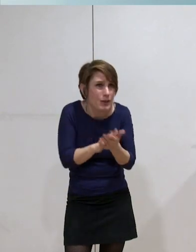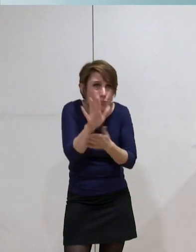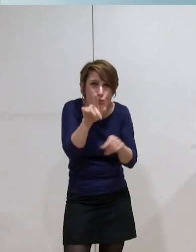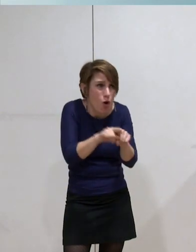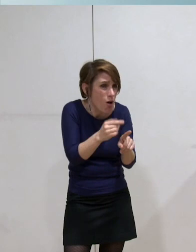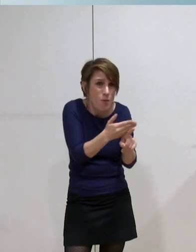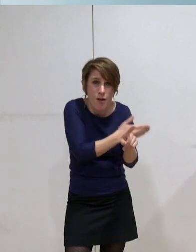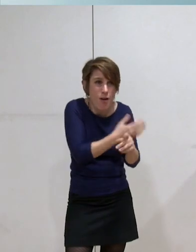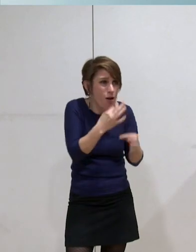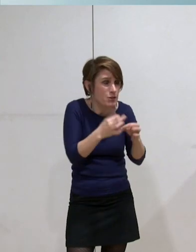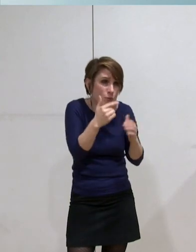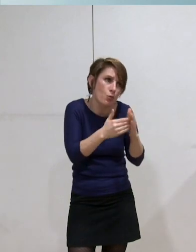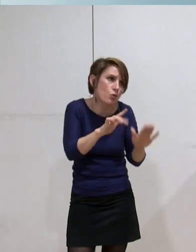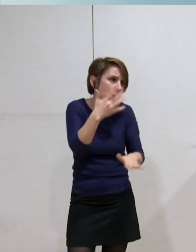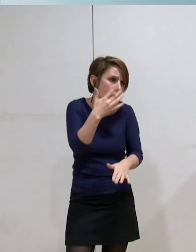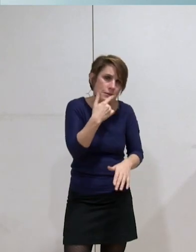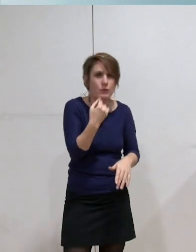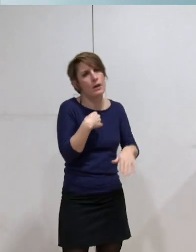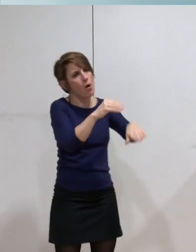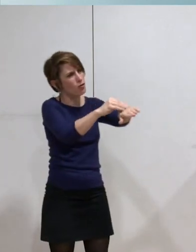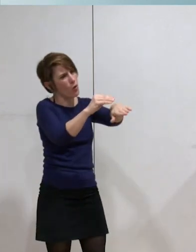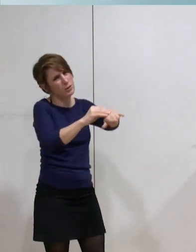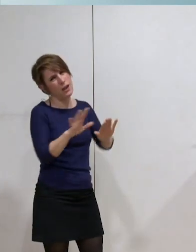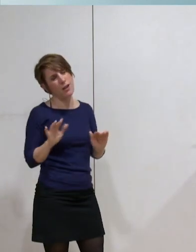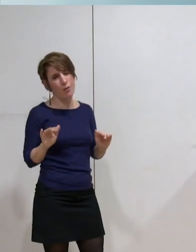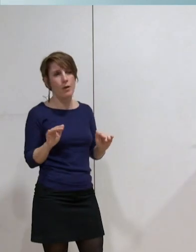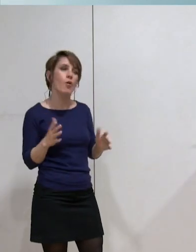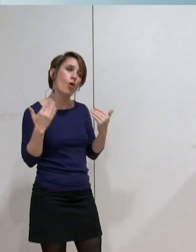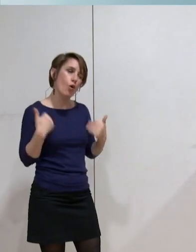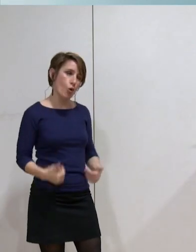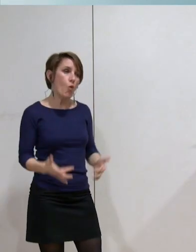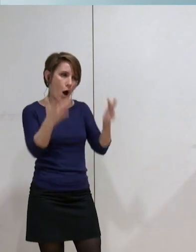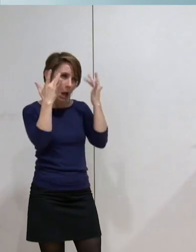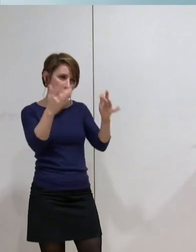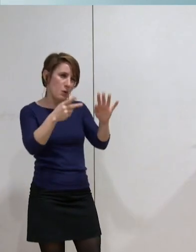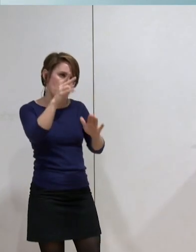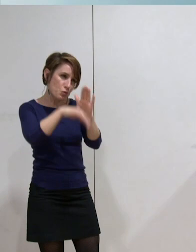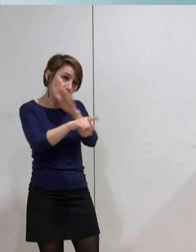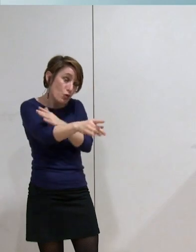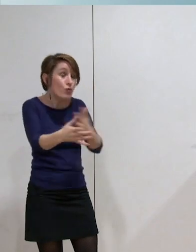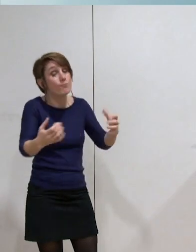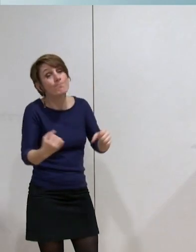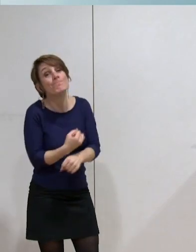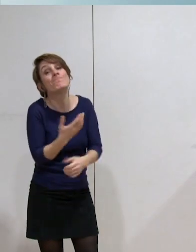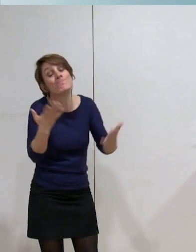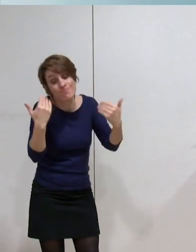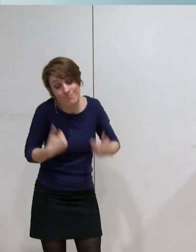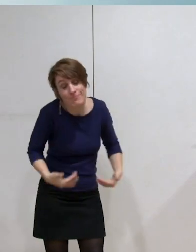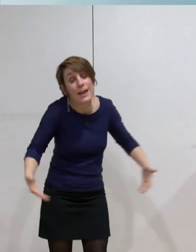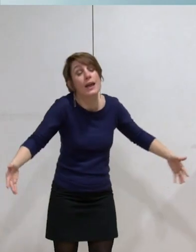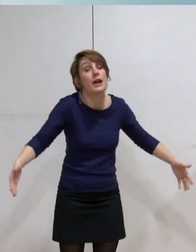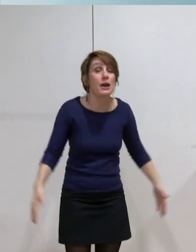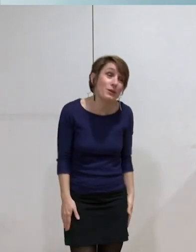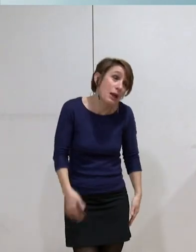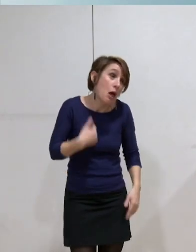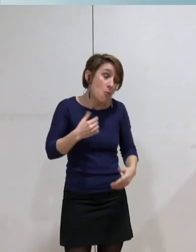maintenant donc moi si j'avais un conseil à vous donner permettez-le-moi j'ai quelques j'ai un peu plus d'expérience que vous malheureusement de